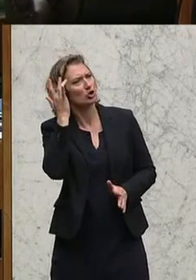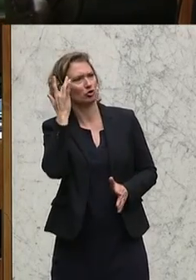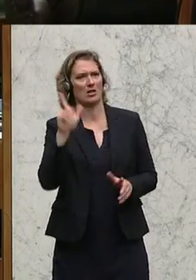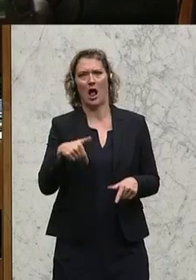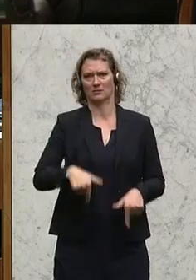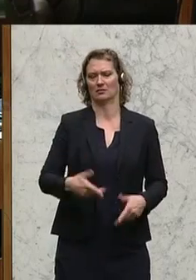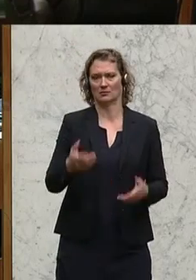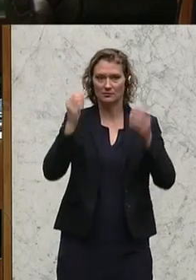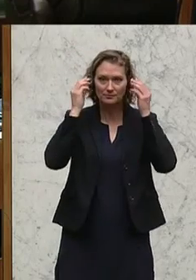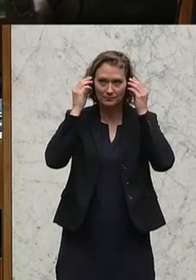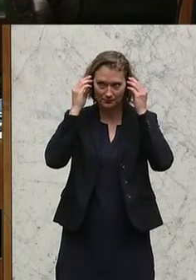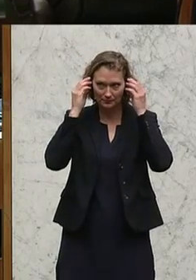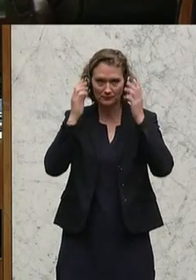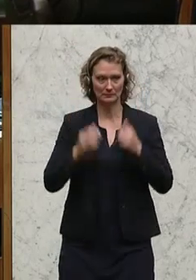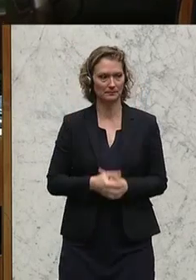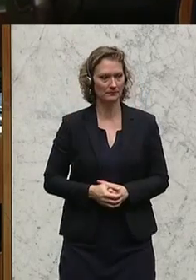wäre.